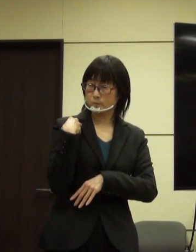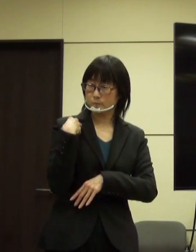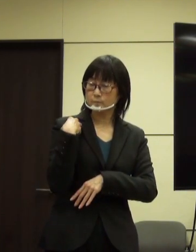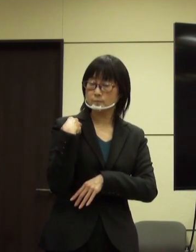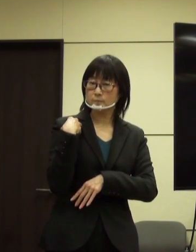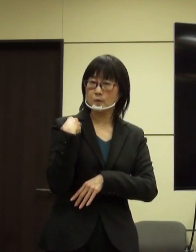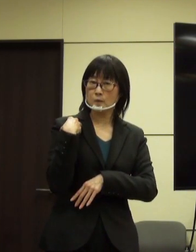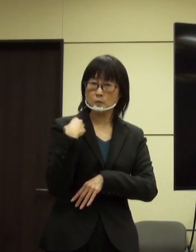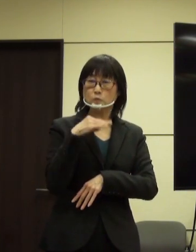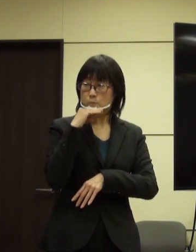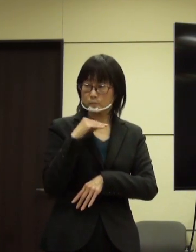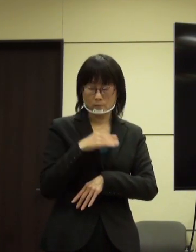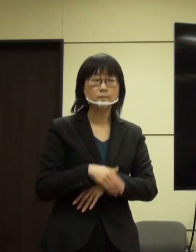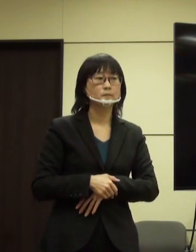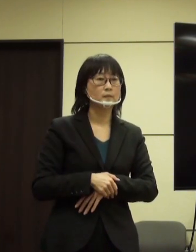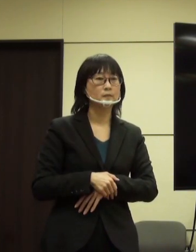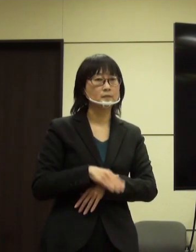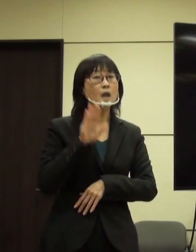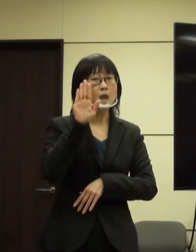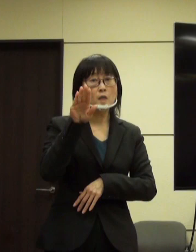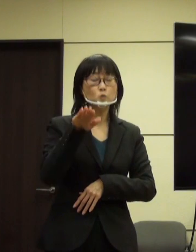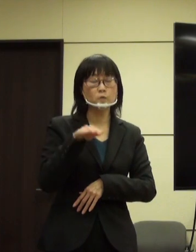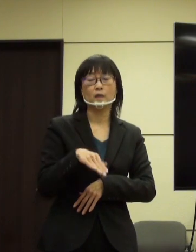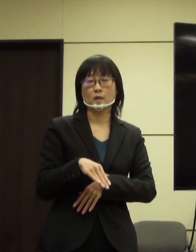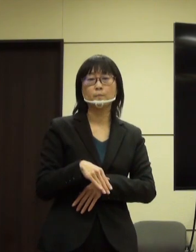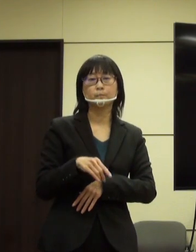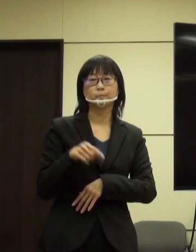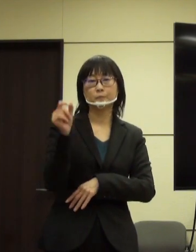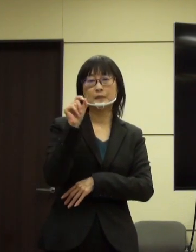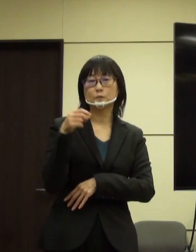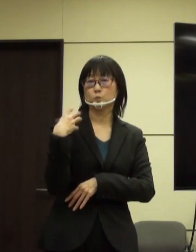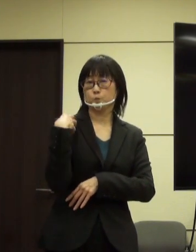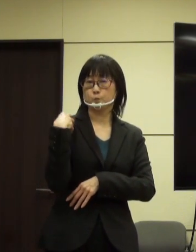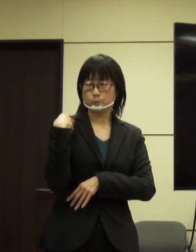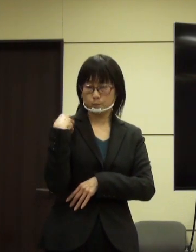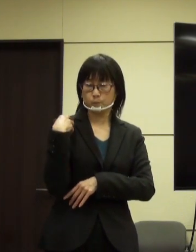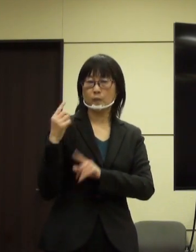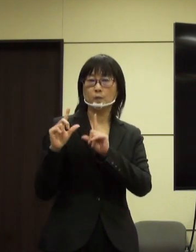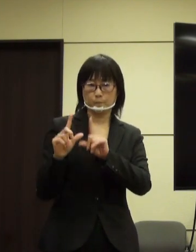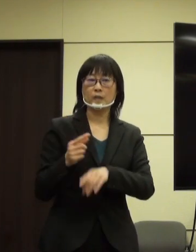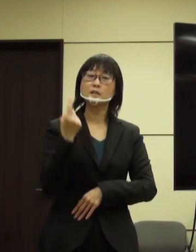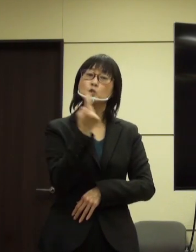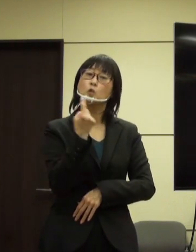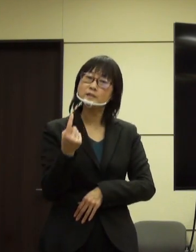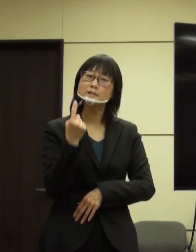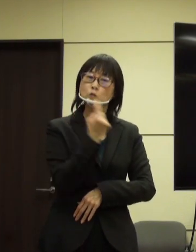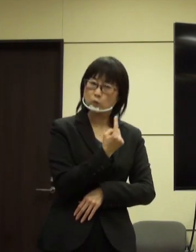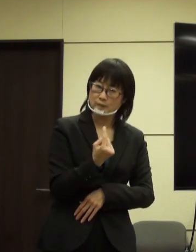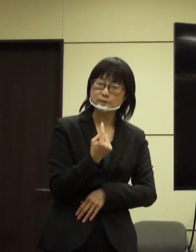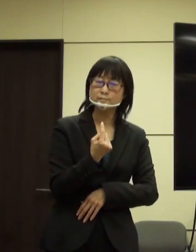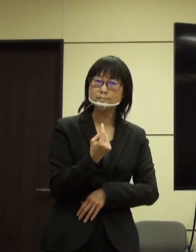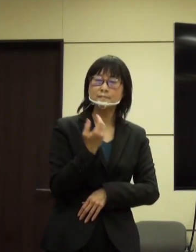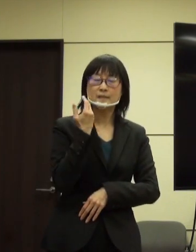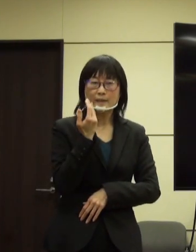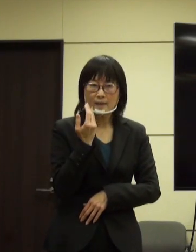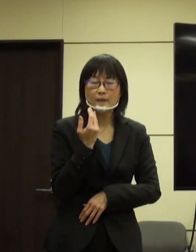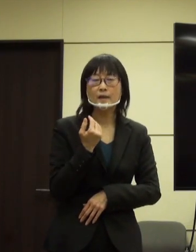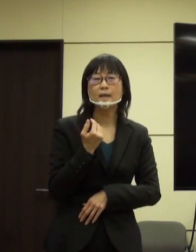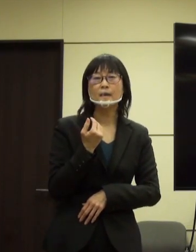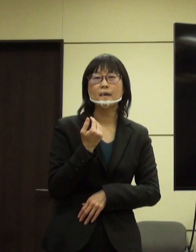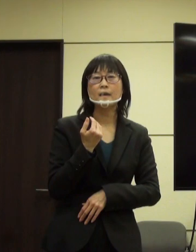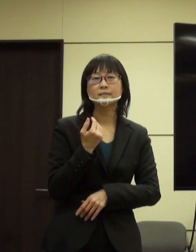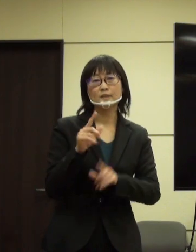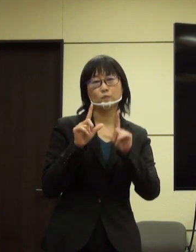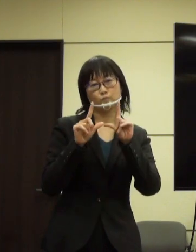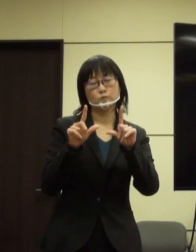まぁちょっとスッキリすべてあとで大変ですよねだから一人一重教えてあげてその幅おい